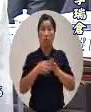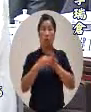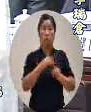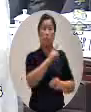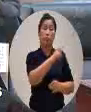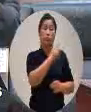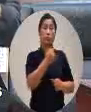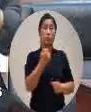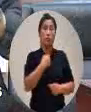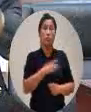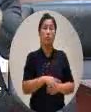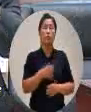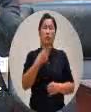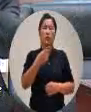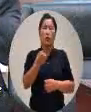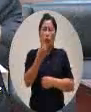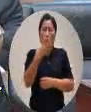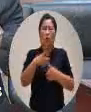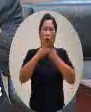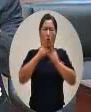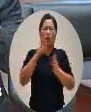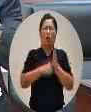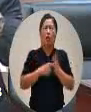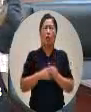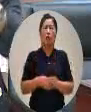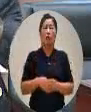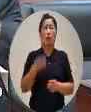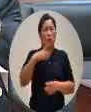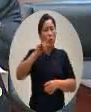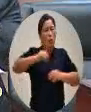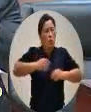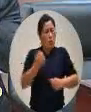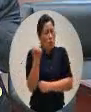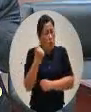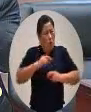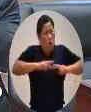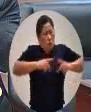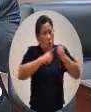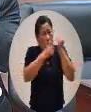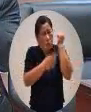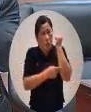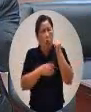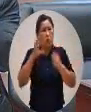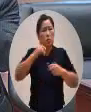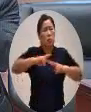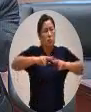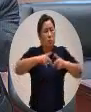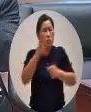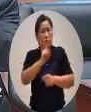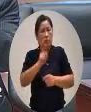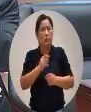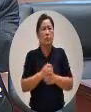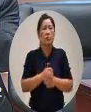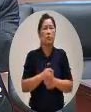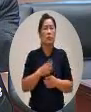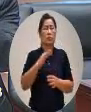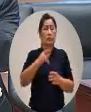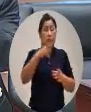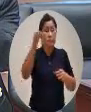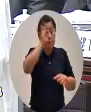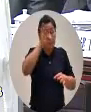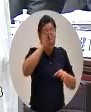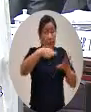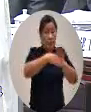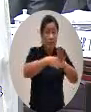是不是可以我們努力來那我們來努力看看修法或者是來用自治條來努力再多搜索一點文獻